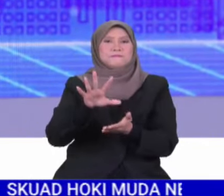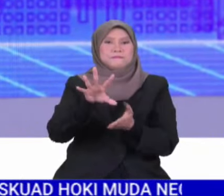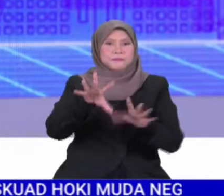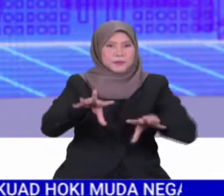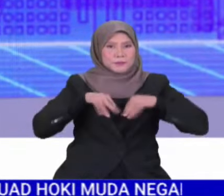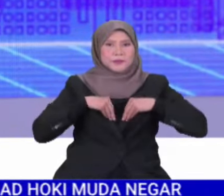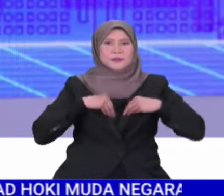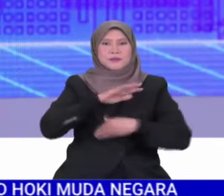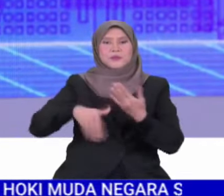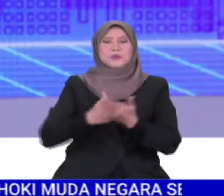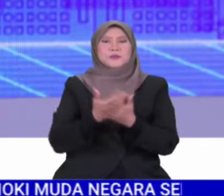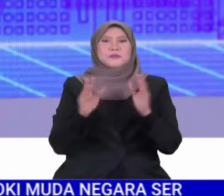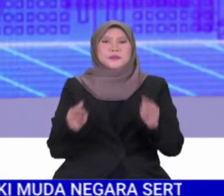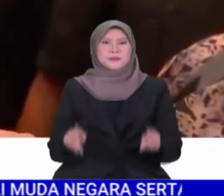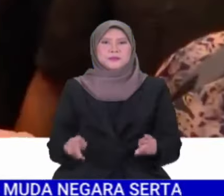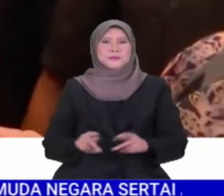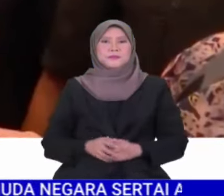oleh semua pihak.